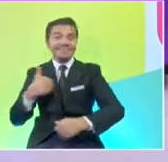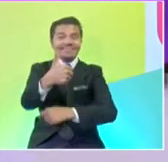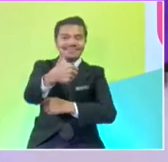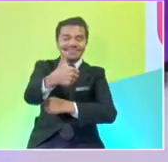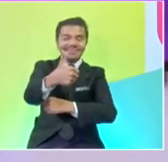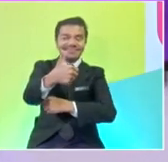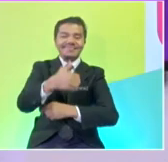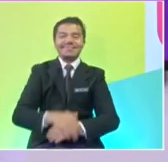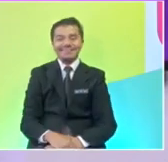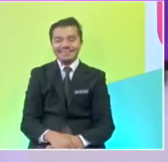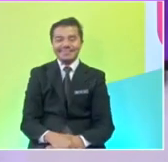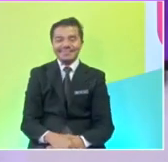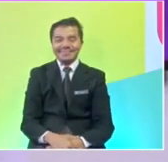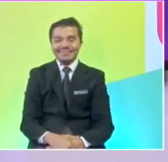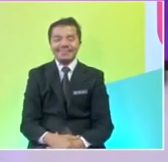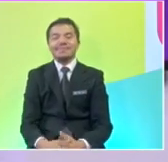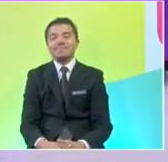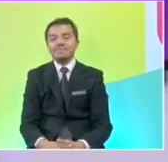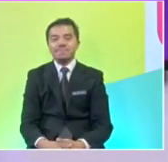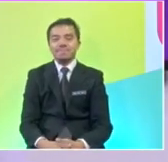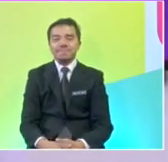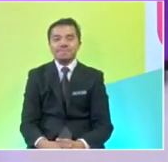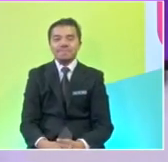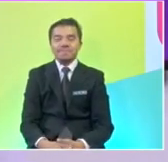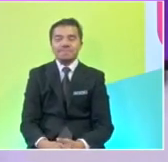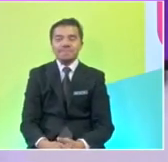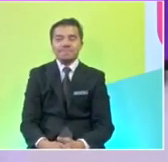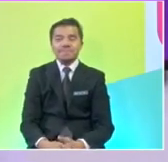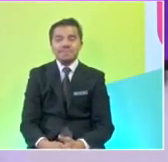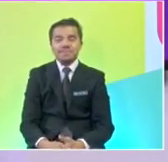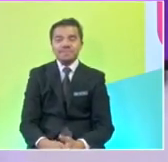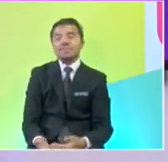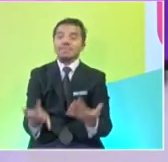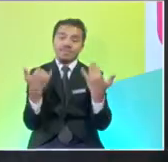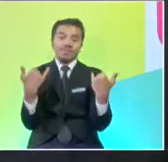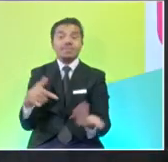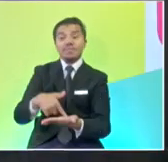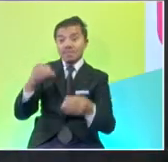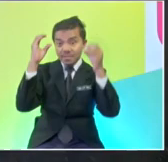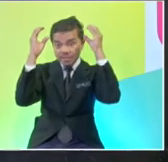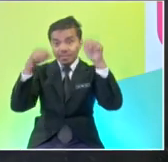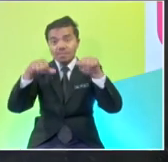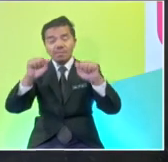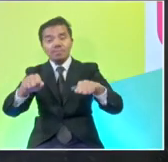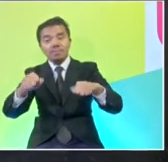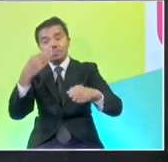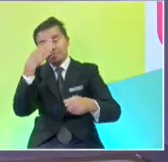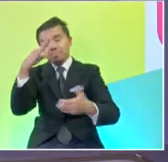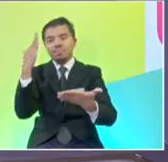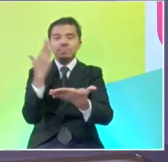oke tapi sebelum dicek Gue mungkin aku beli kongsikan rumusan tentang apa yang telah kita pelajari hari ini silahkan